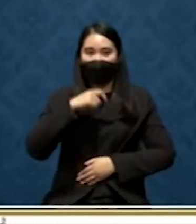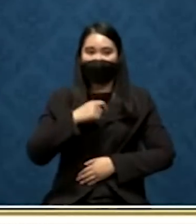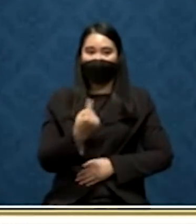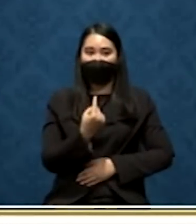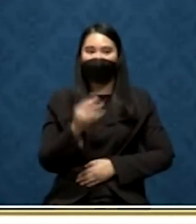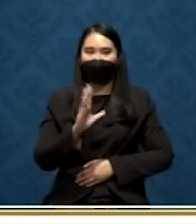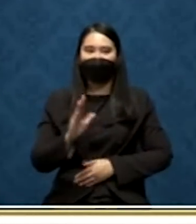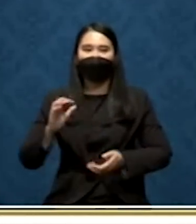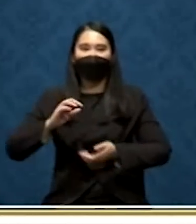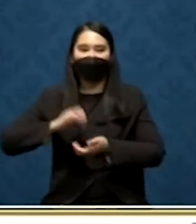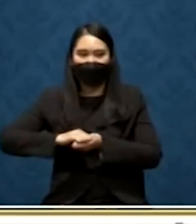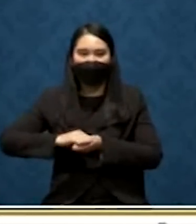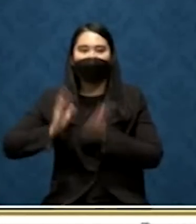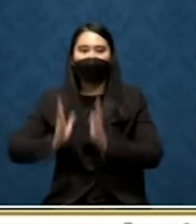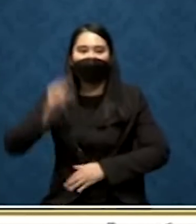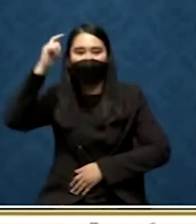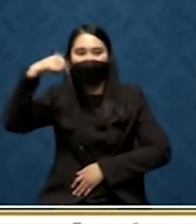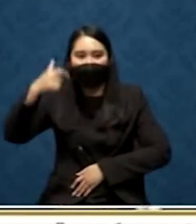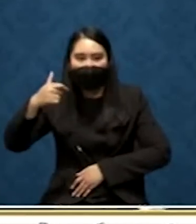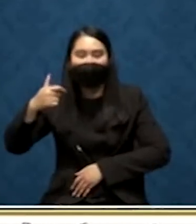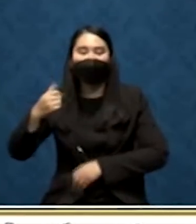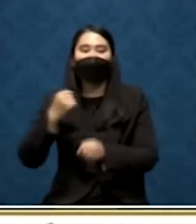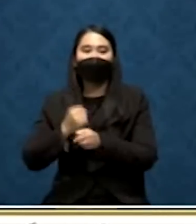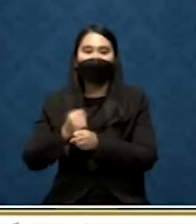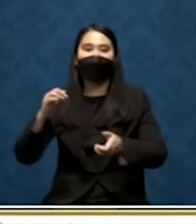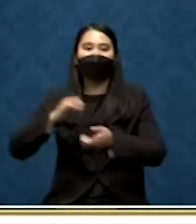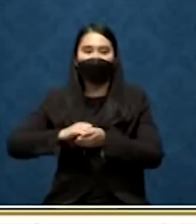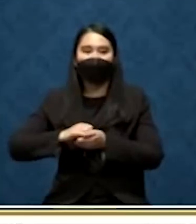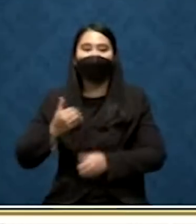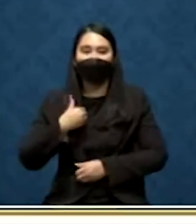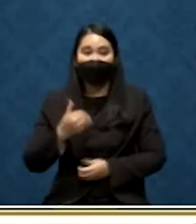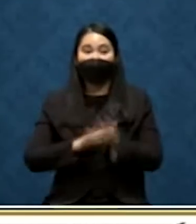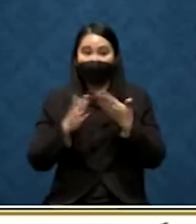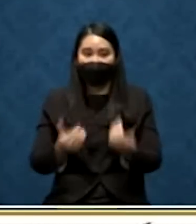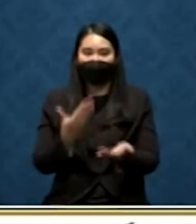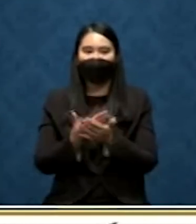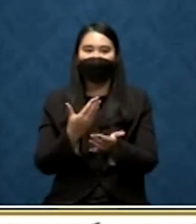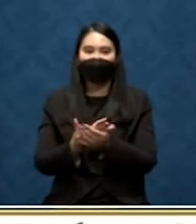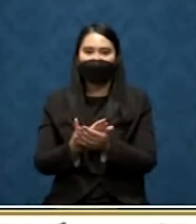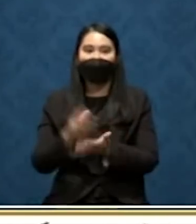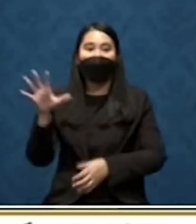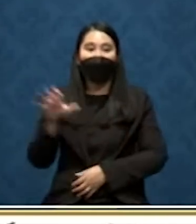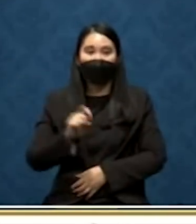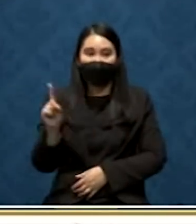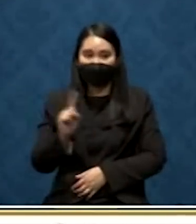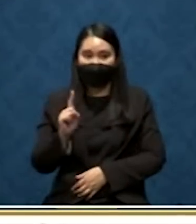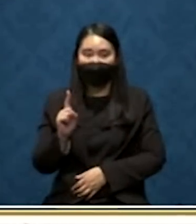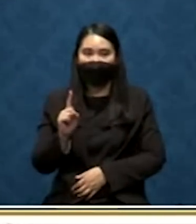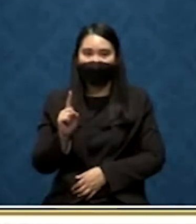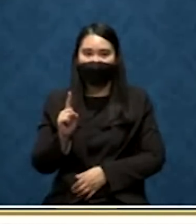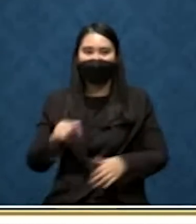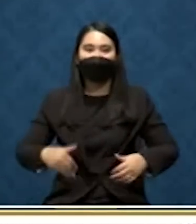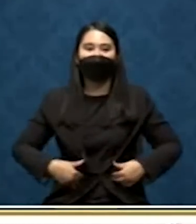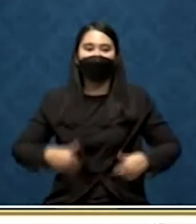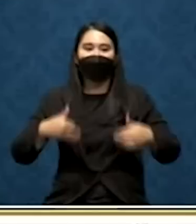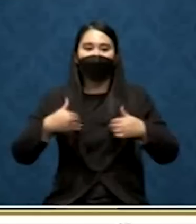ก็ต้องมีคนเมียนมาหอย่างทุมestenธัช่วยกนทำดนครับแล้วเงินที่ได้ก็มาจากการทำลายชี